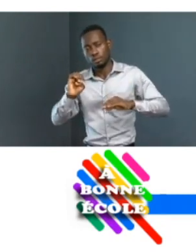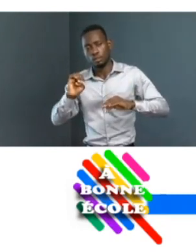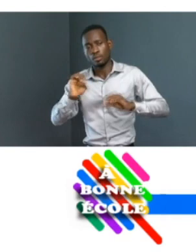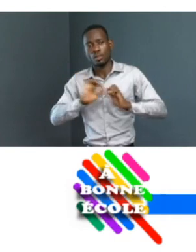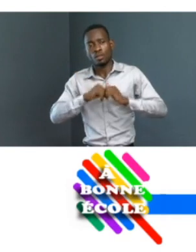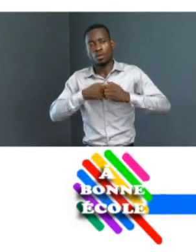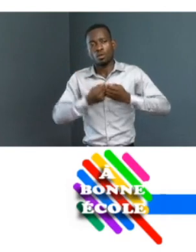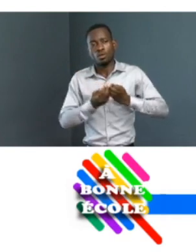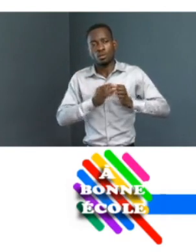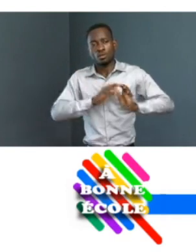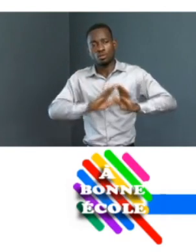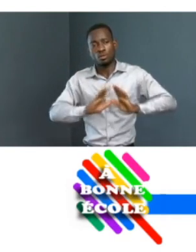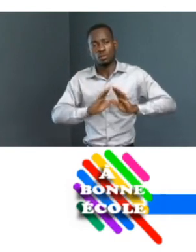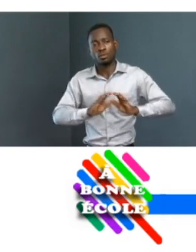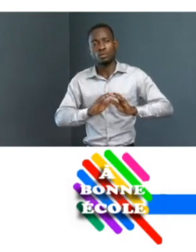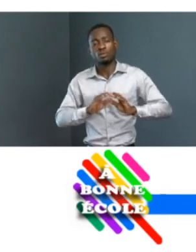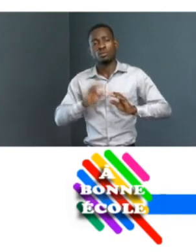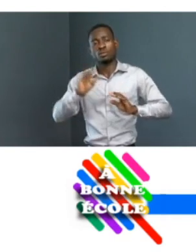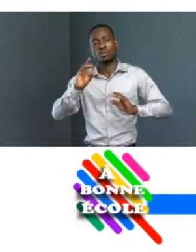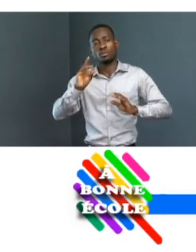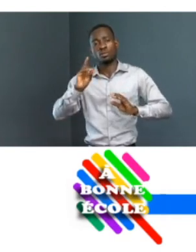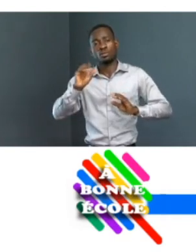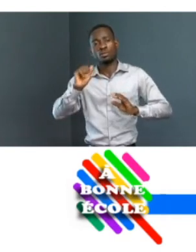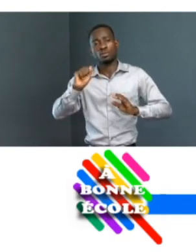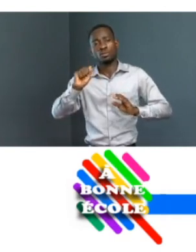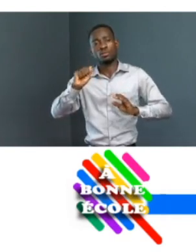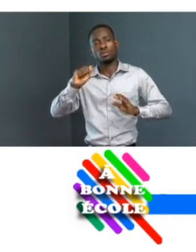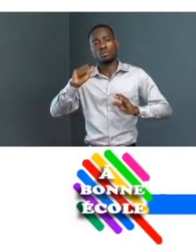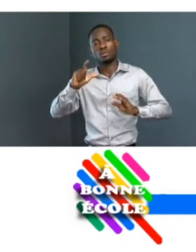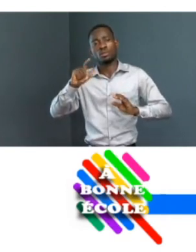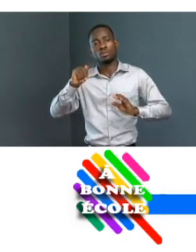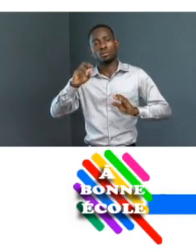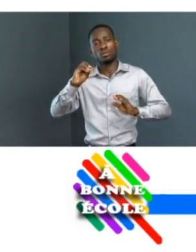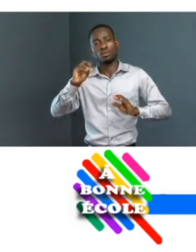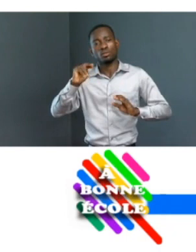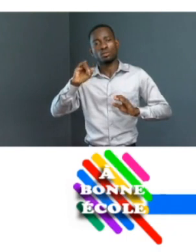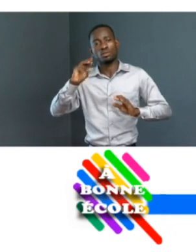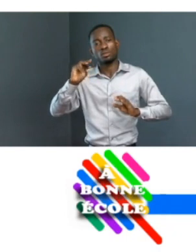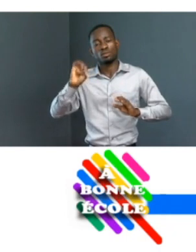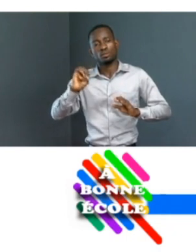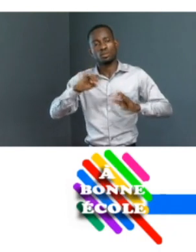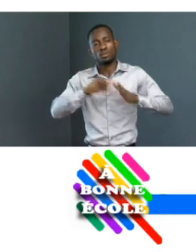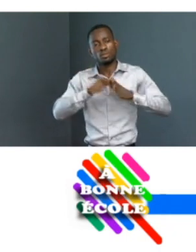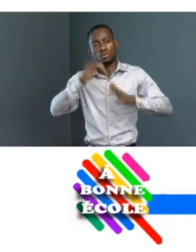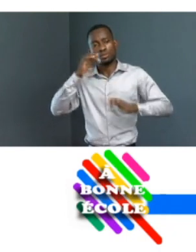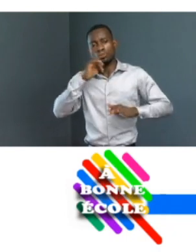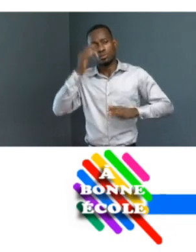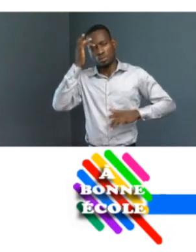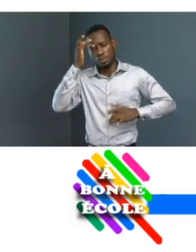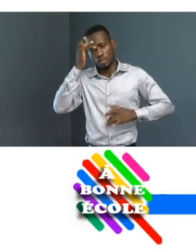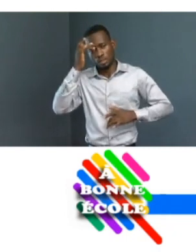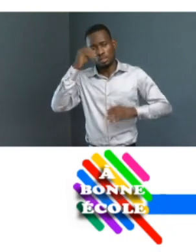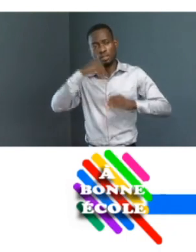Comment se manifeste le daltonisme? Le daltonisme, c'est une anomalie